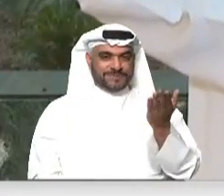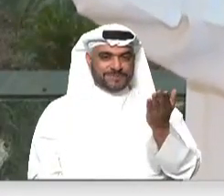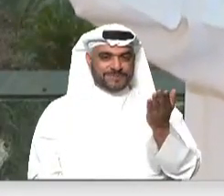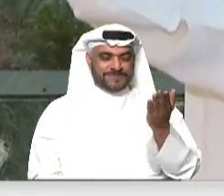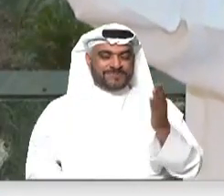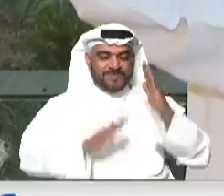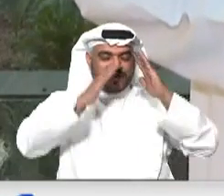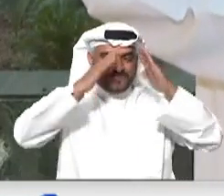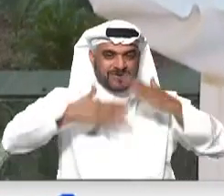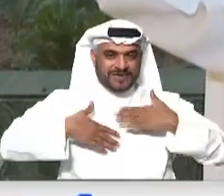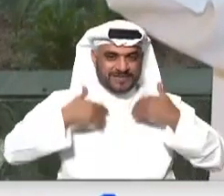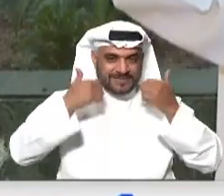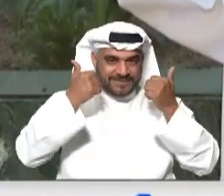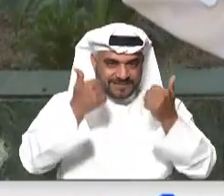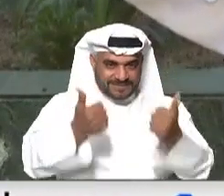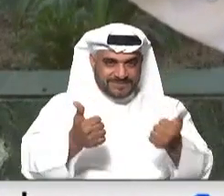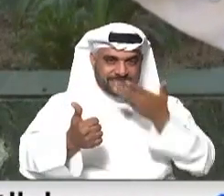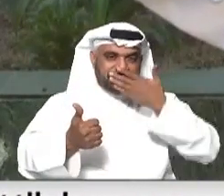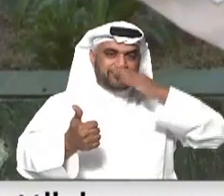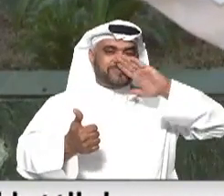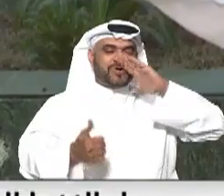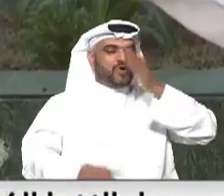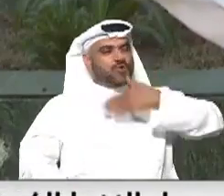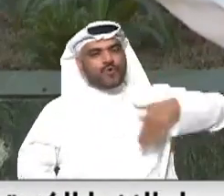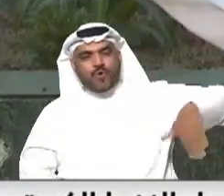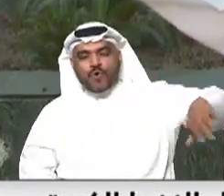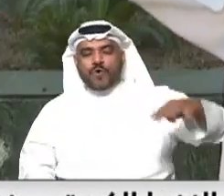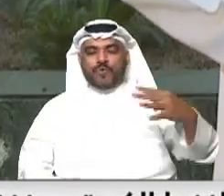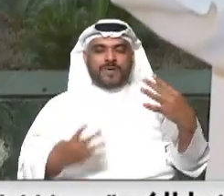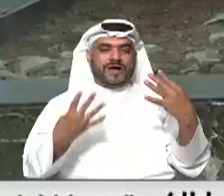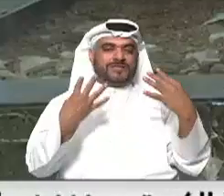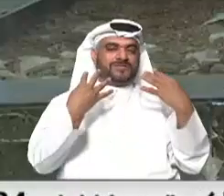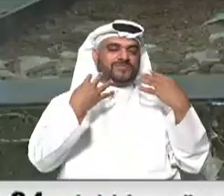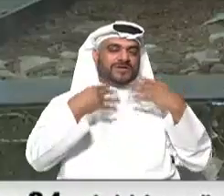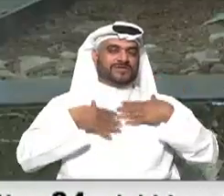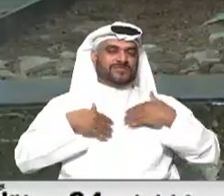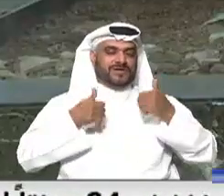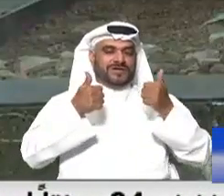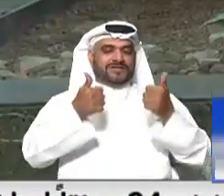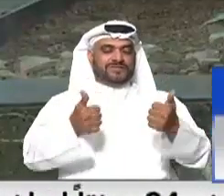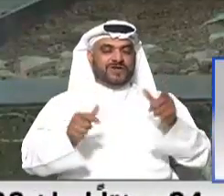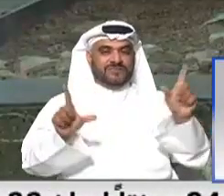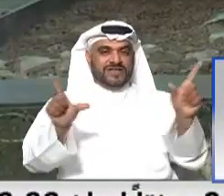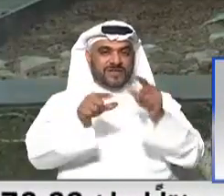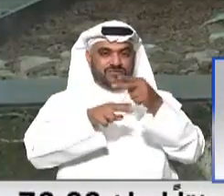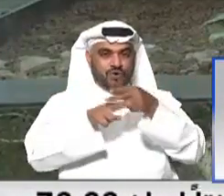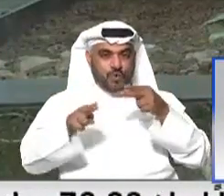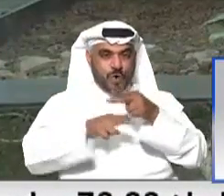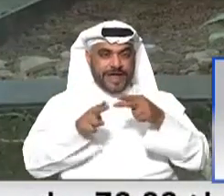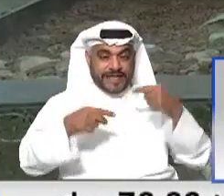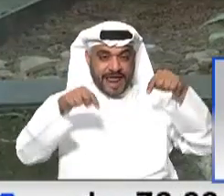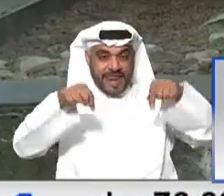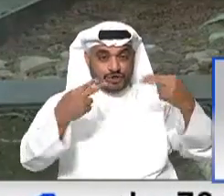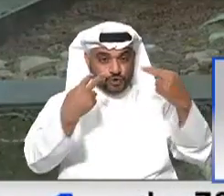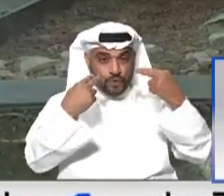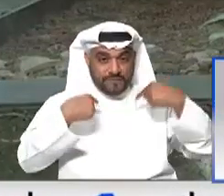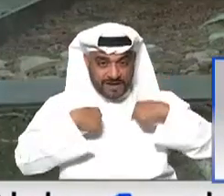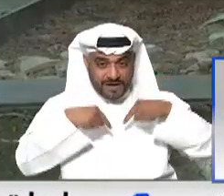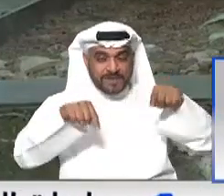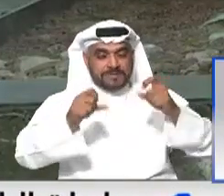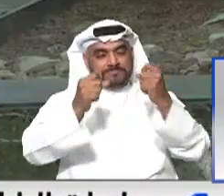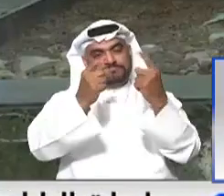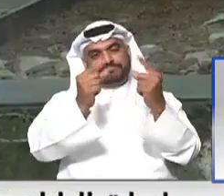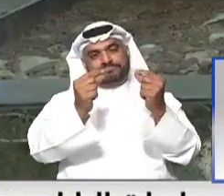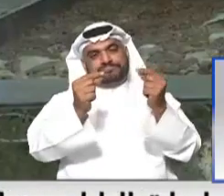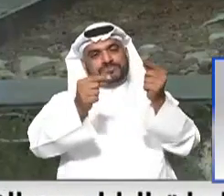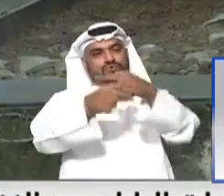تحية لك سهى وتحية لكل من يشاهدنا الآن في نشرة الأخبار في تلفزيون دولة الكويت. مثل ما تفضلتي، نحن الآن متواجدون